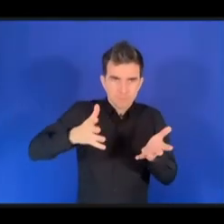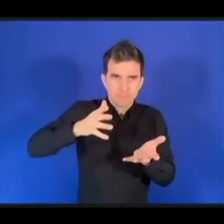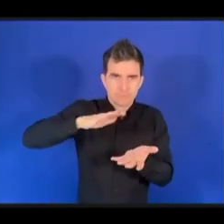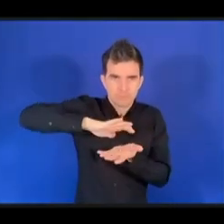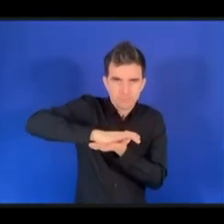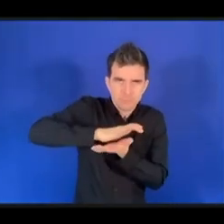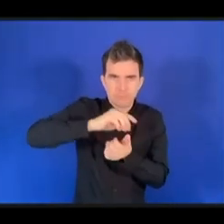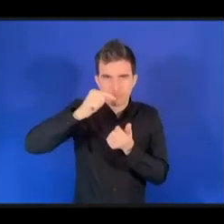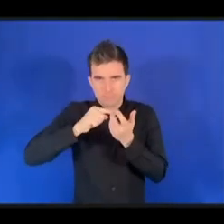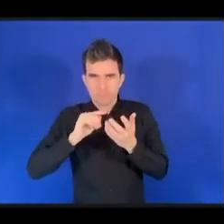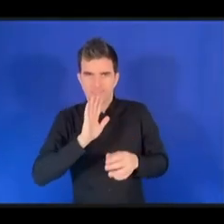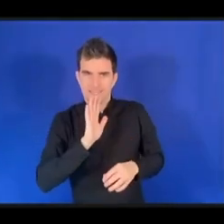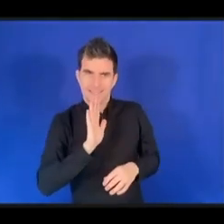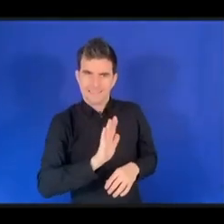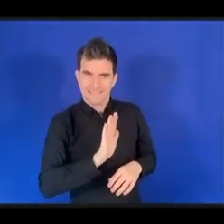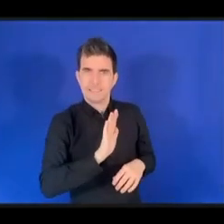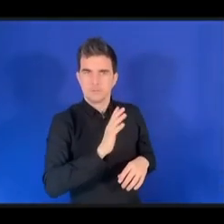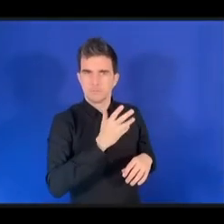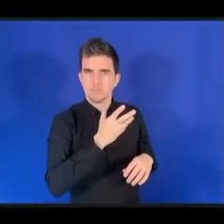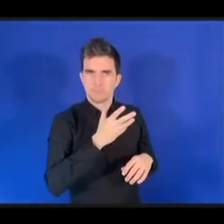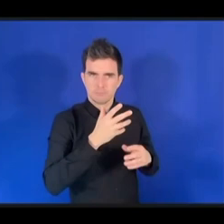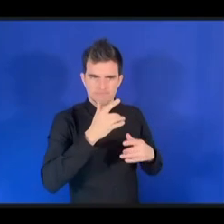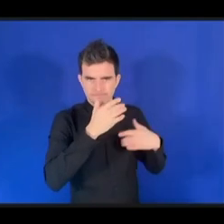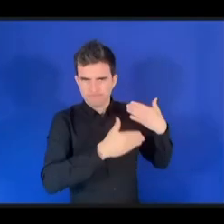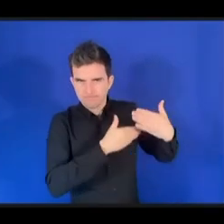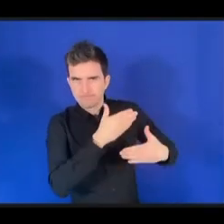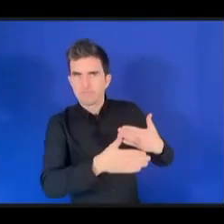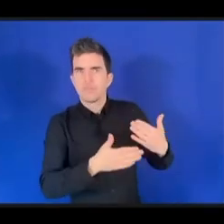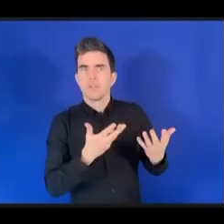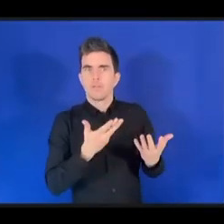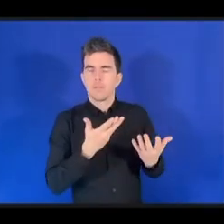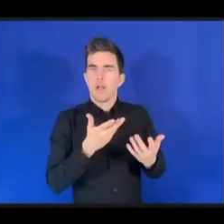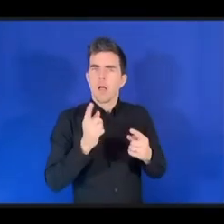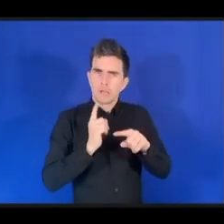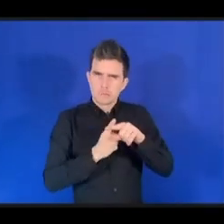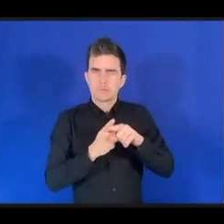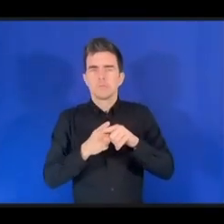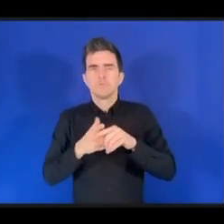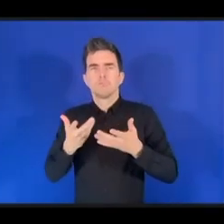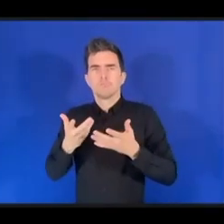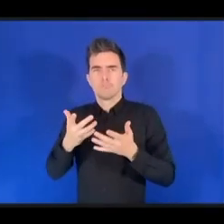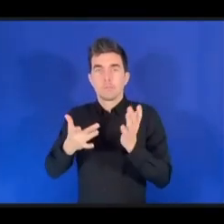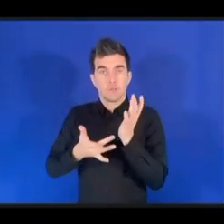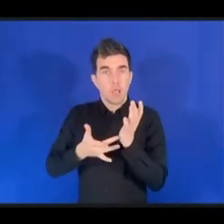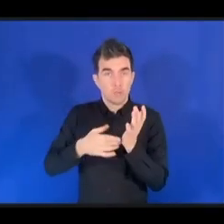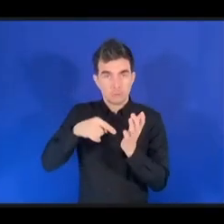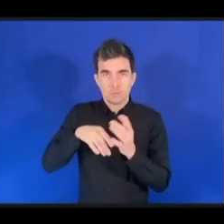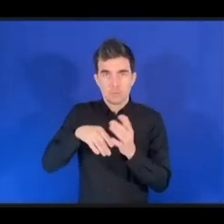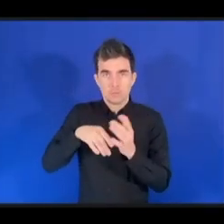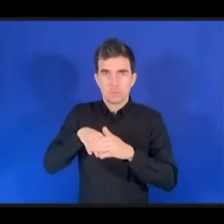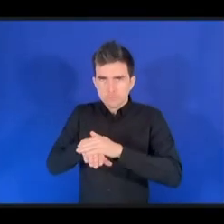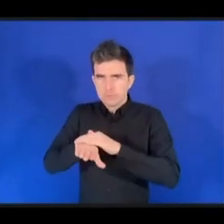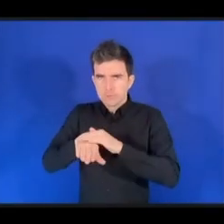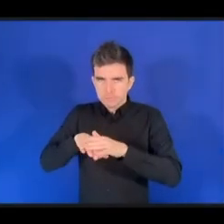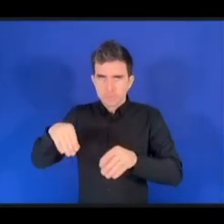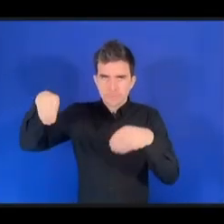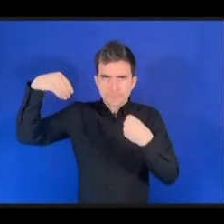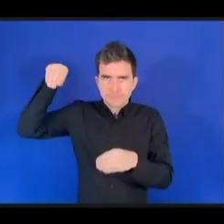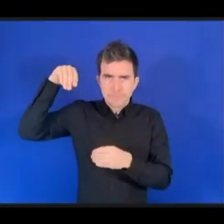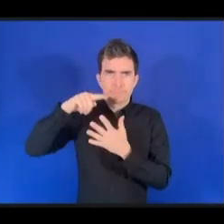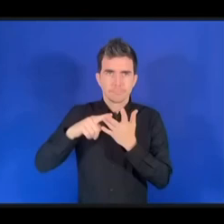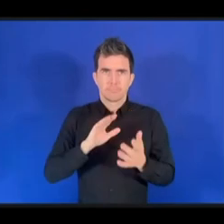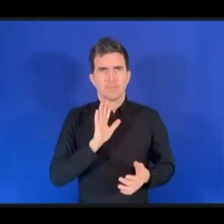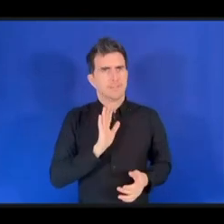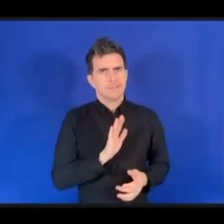製造装置になっておりますあるいは000年前に仏教を